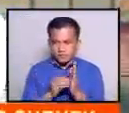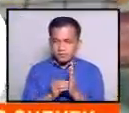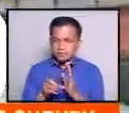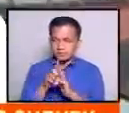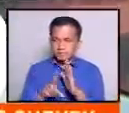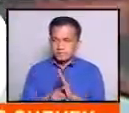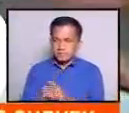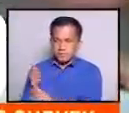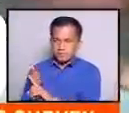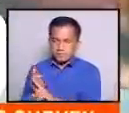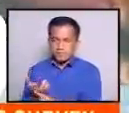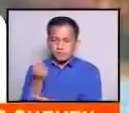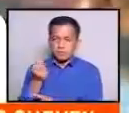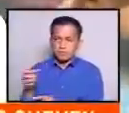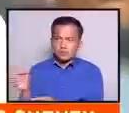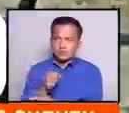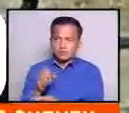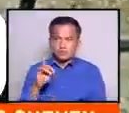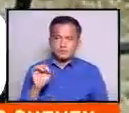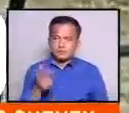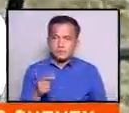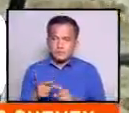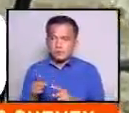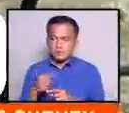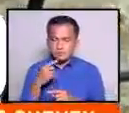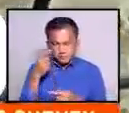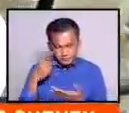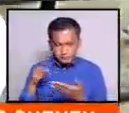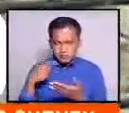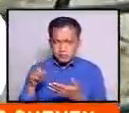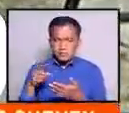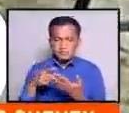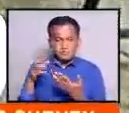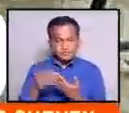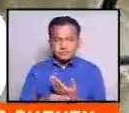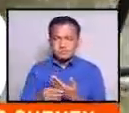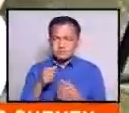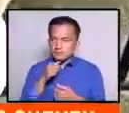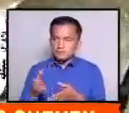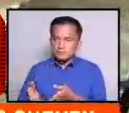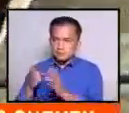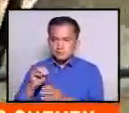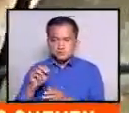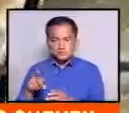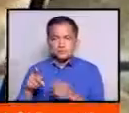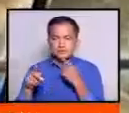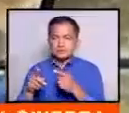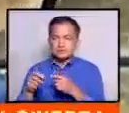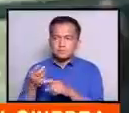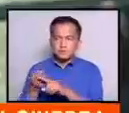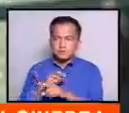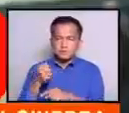batas kung ang mismong may-ari ang kukuha sa kanilang aso. Pero isa pang pinuna ng Portion Project, ang hindi pagpayag ng MAP na manggaling sa